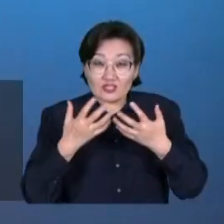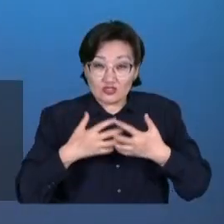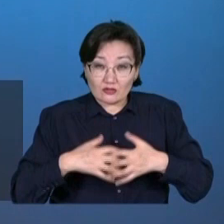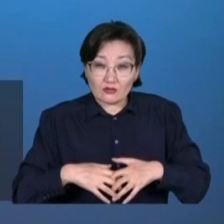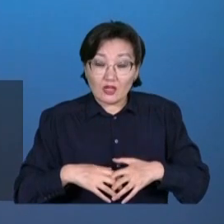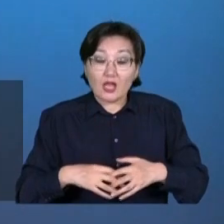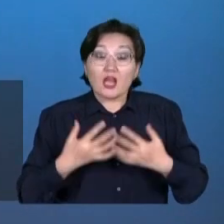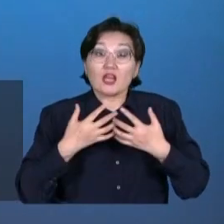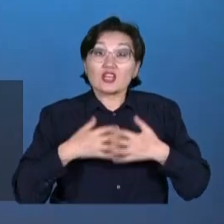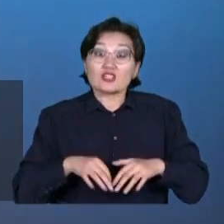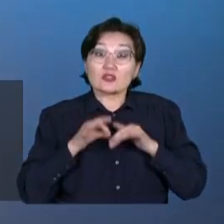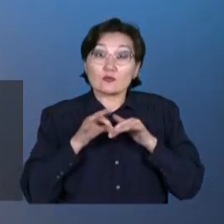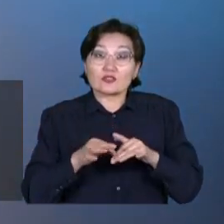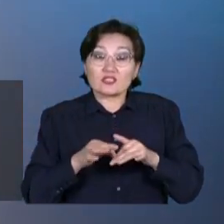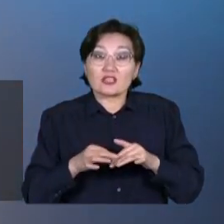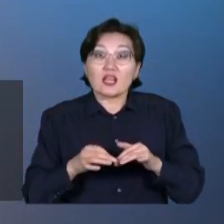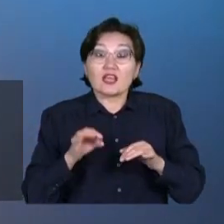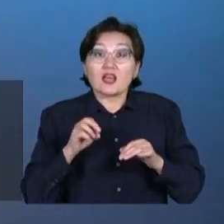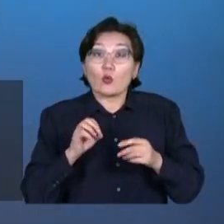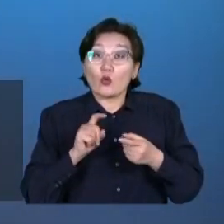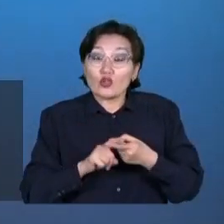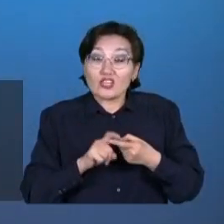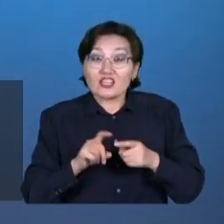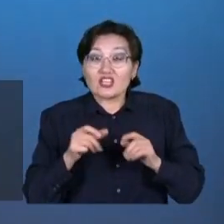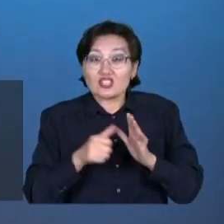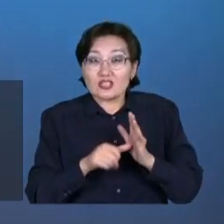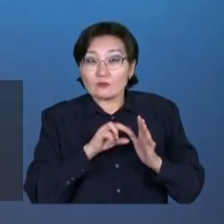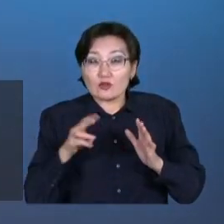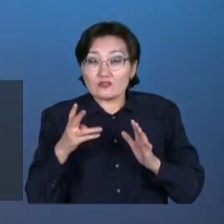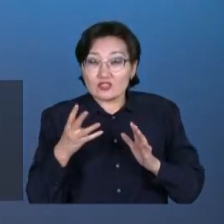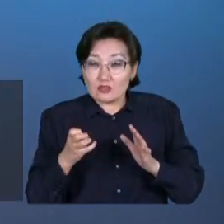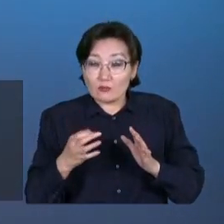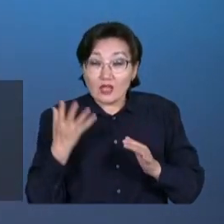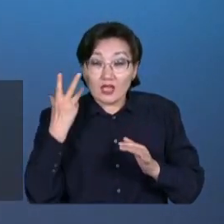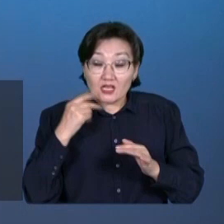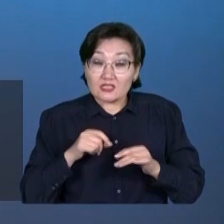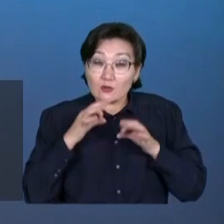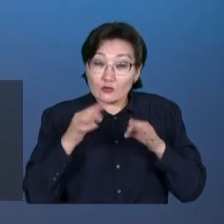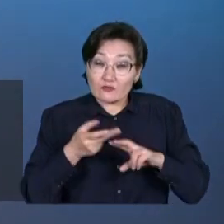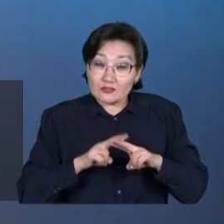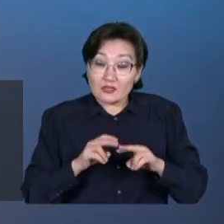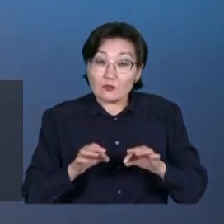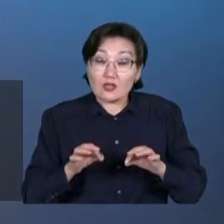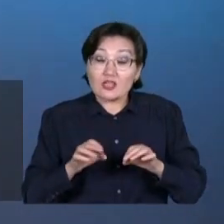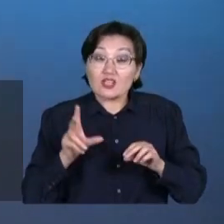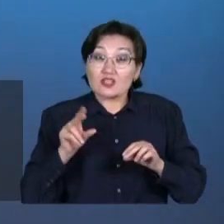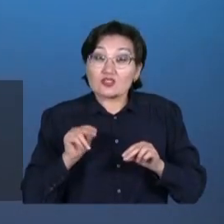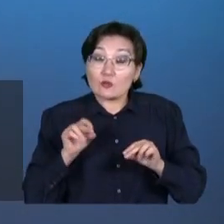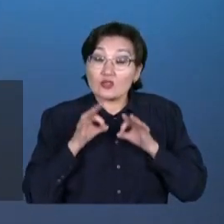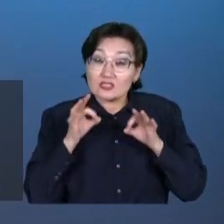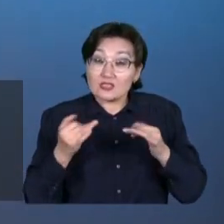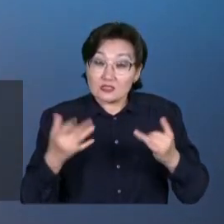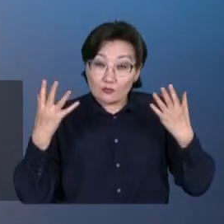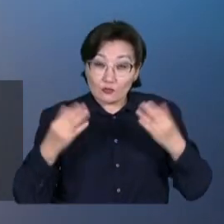Расчеты делались, исходя из 6 миллионов 400. И первоначально, когда мы выходили и говорили, вот эту сумму и озвучивали. На сегодняшний